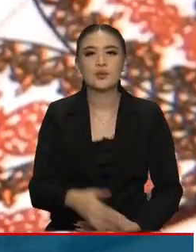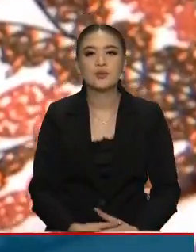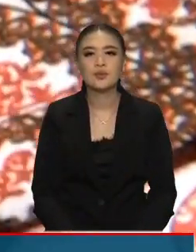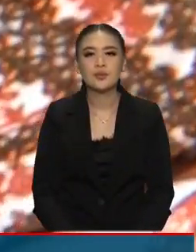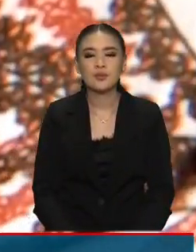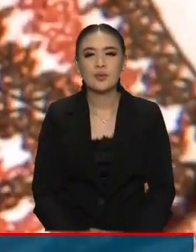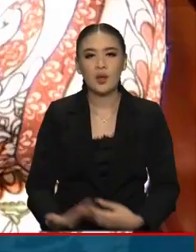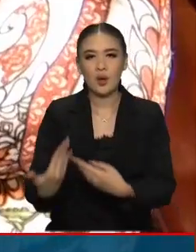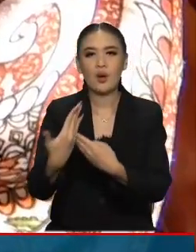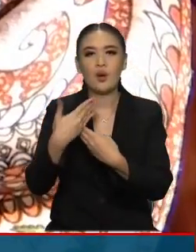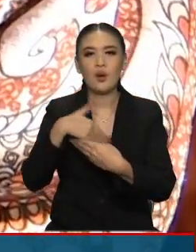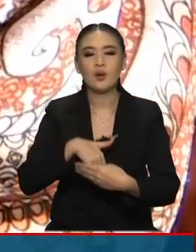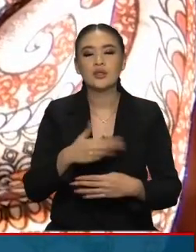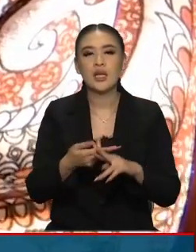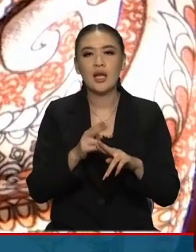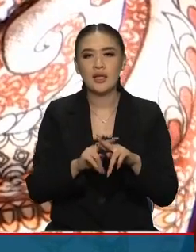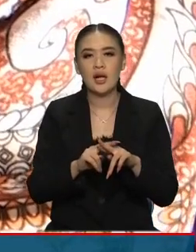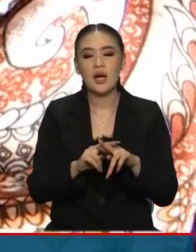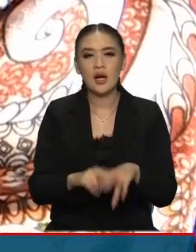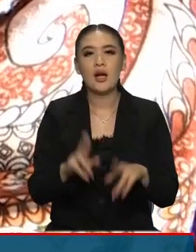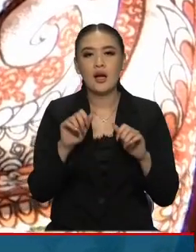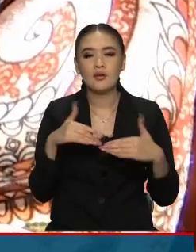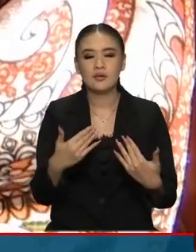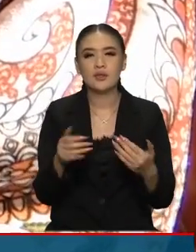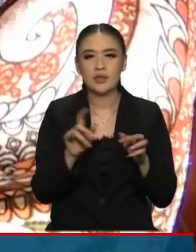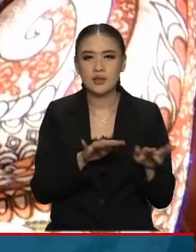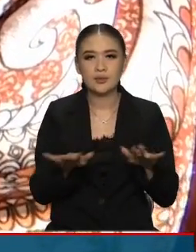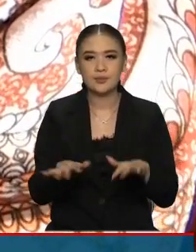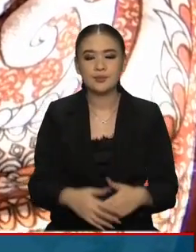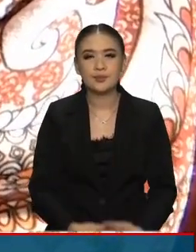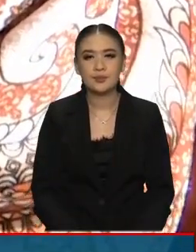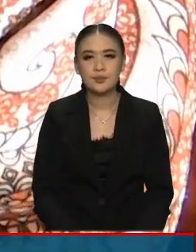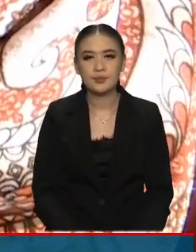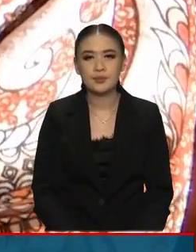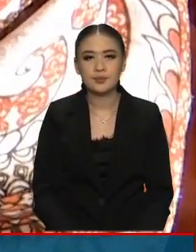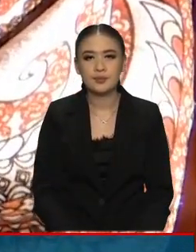гости у меня гости Как у тебя дела пойдёт Да